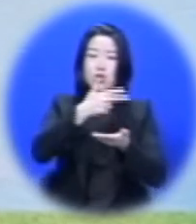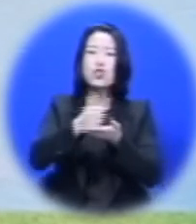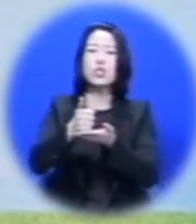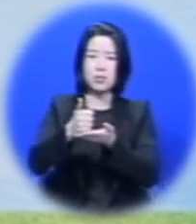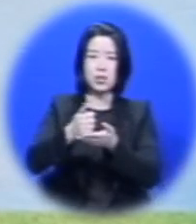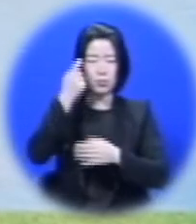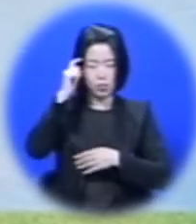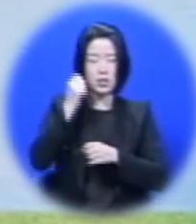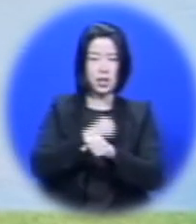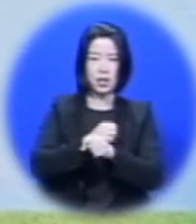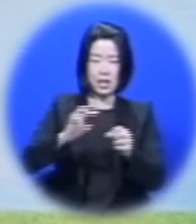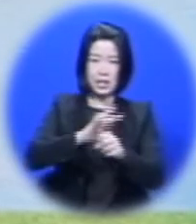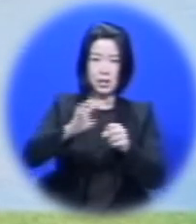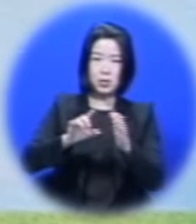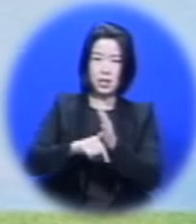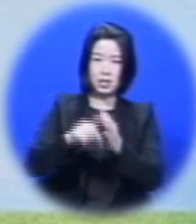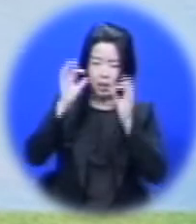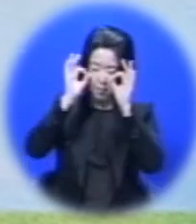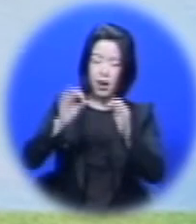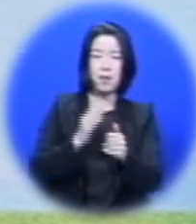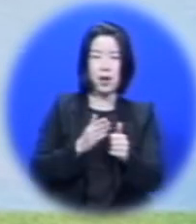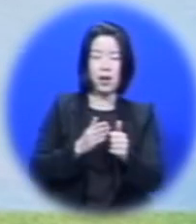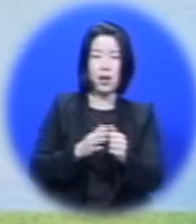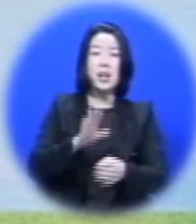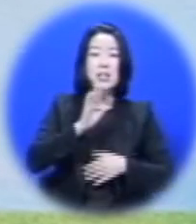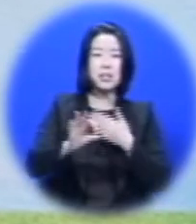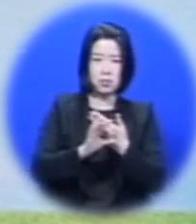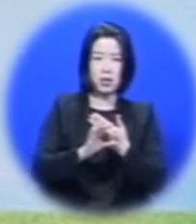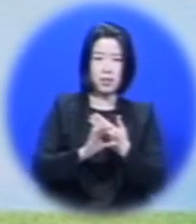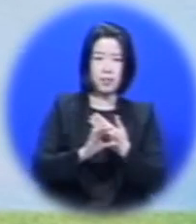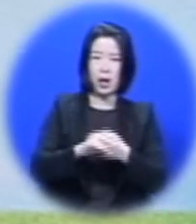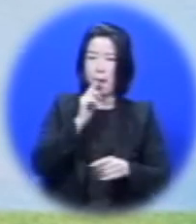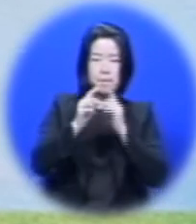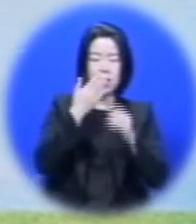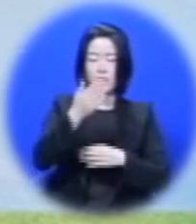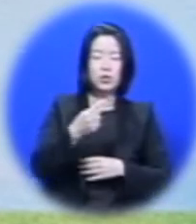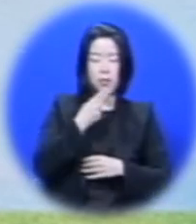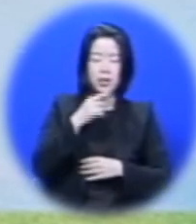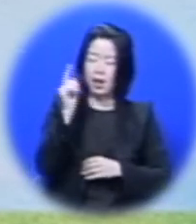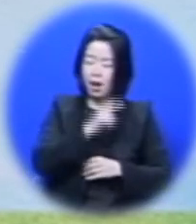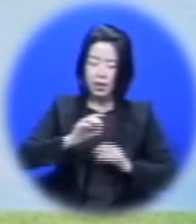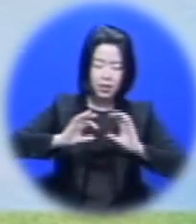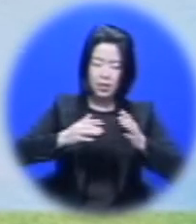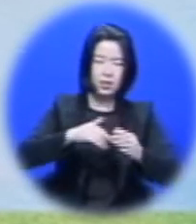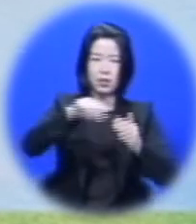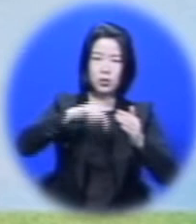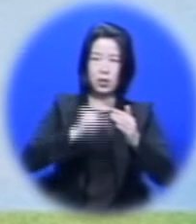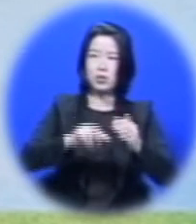묵상하세요. 주님을 24시간 바라보세요. 그러면 말할 수 없는 악한 세상